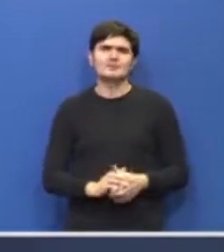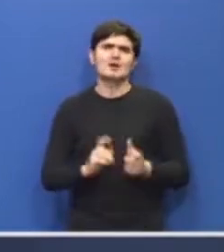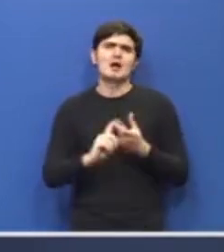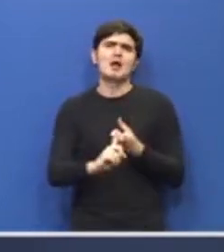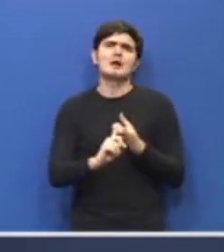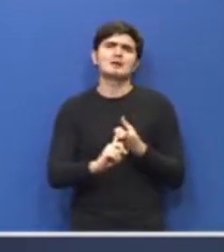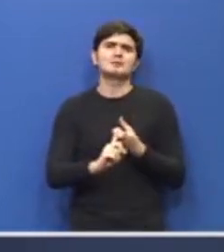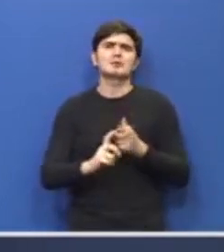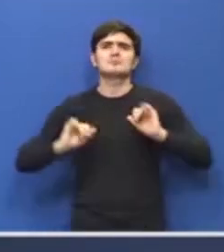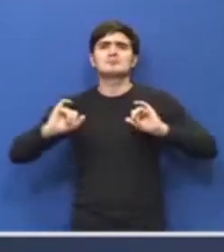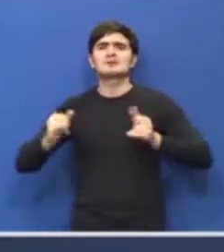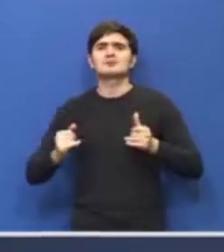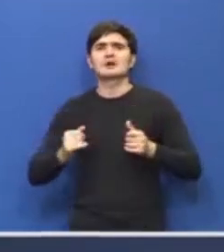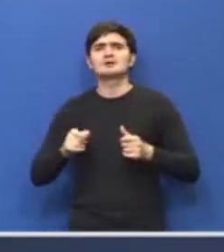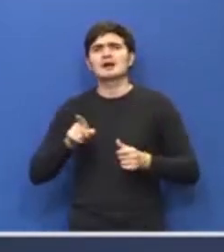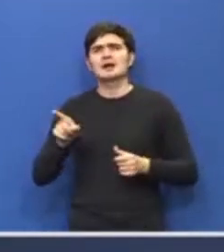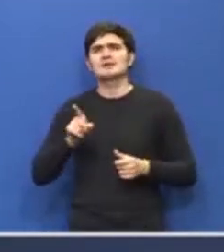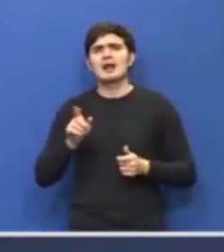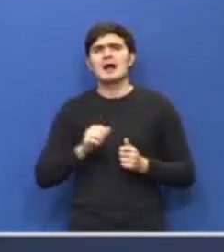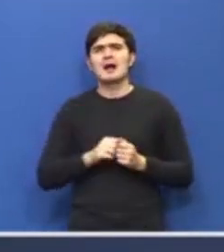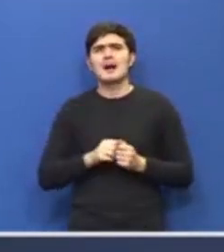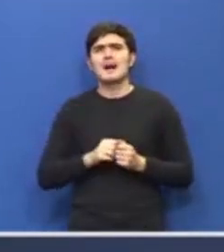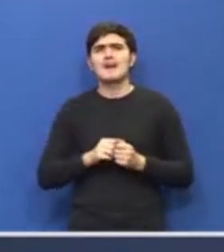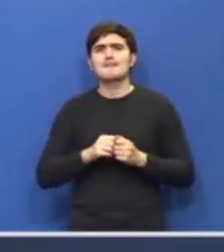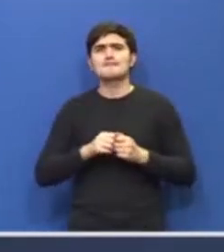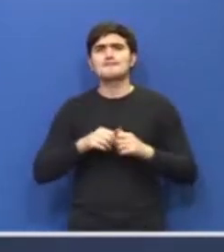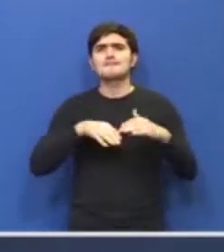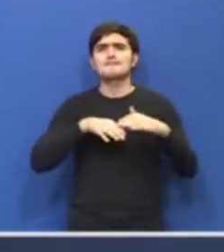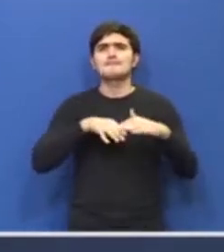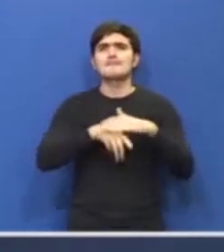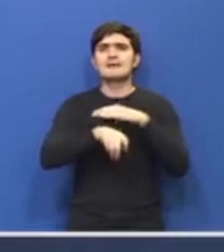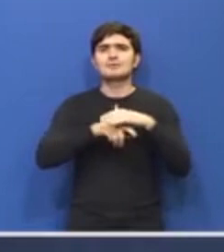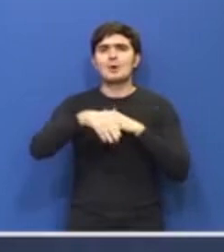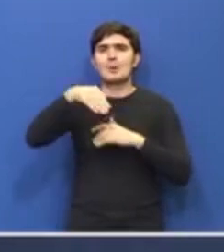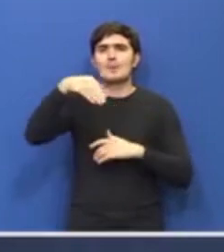Legat de situația de la Metrorex,